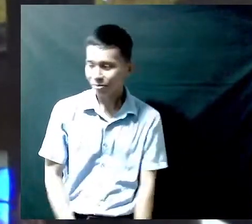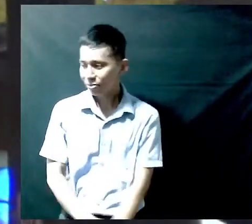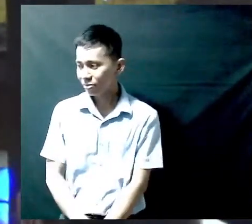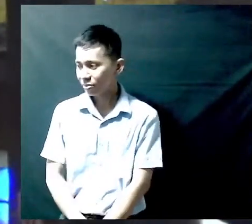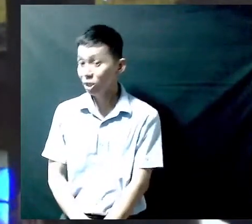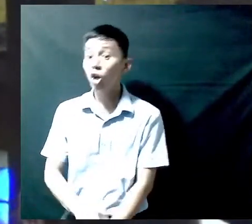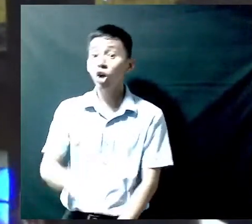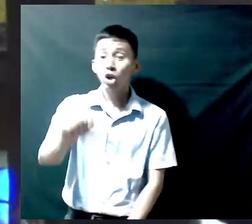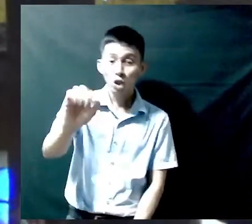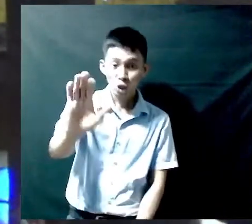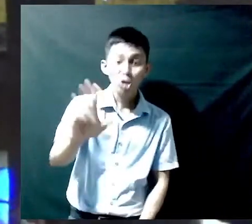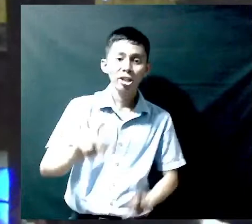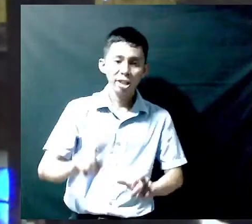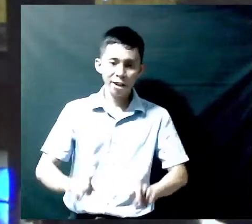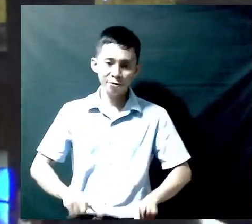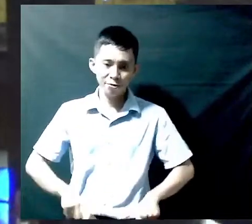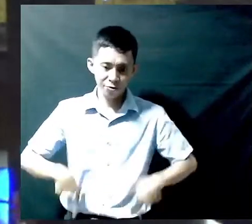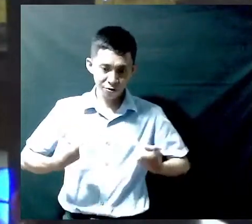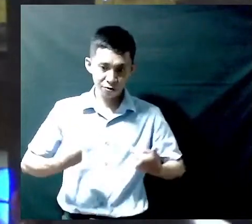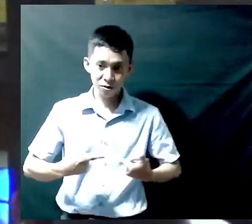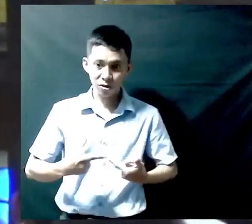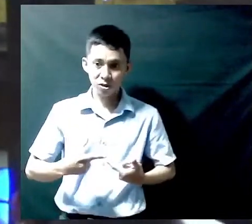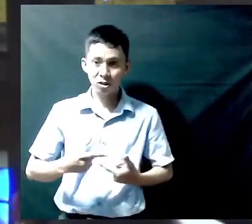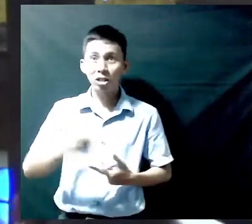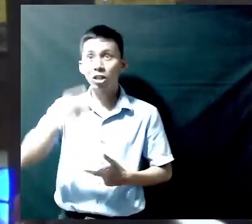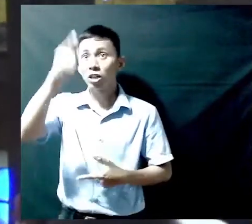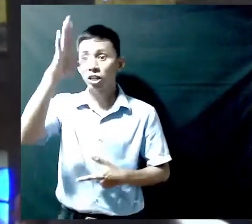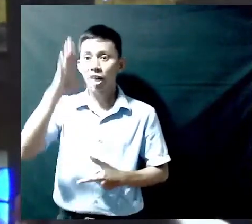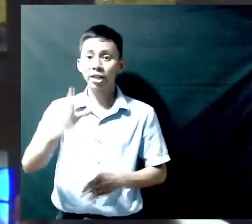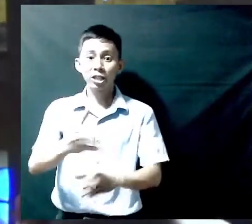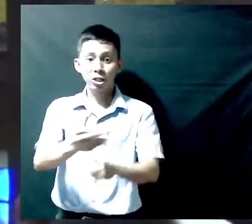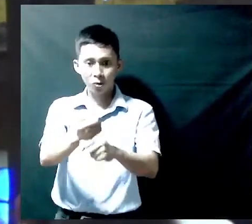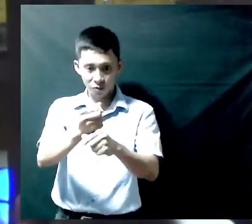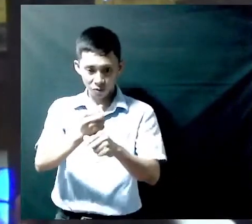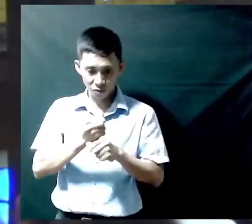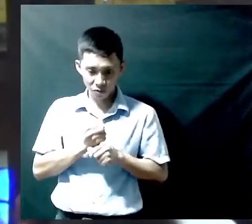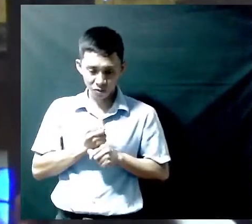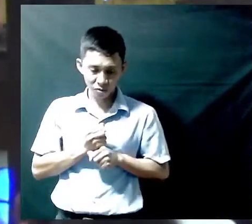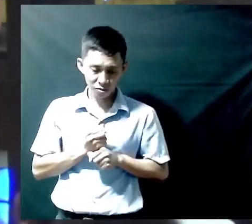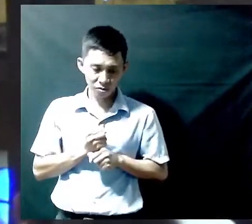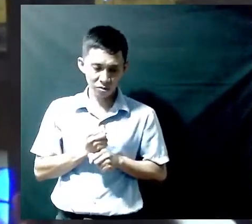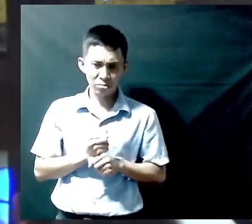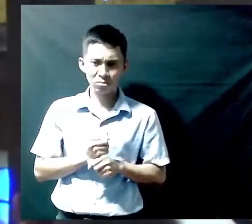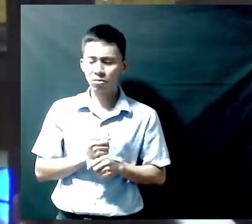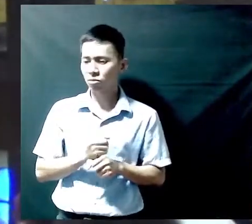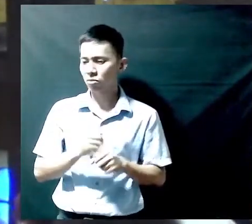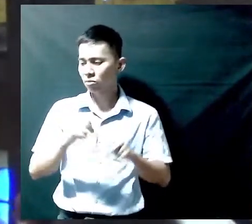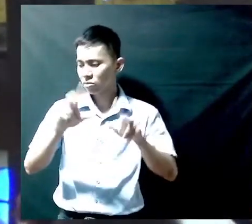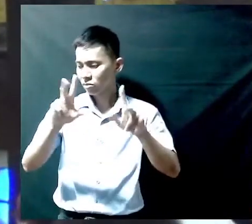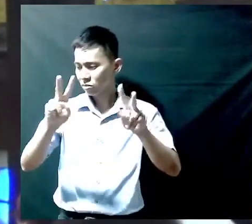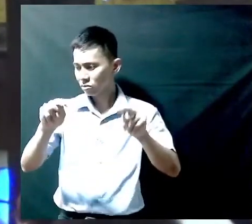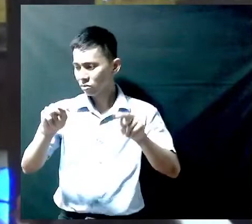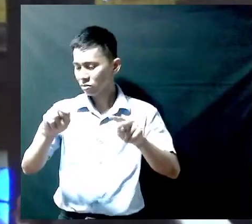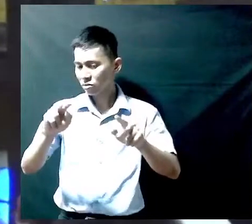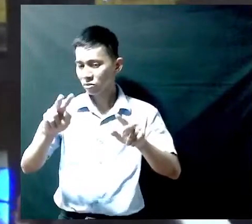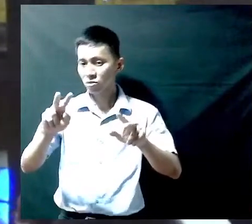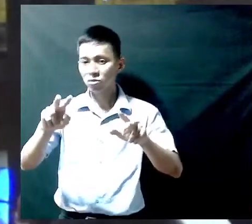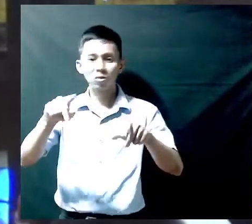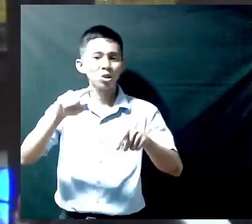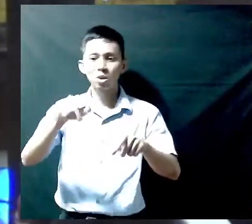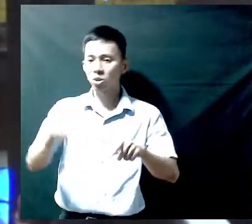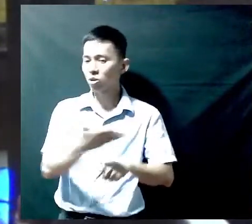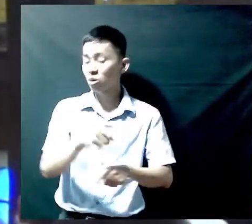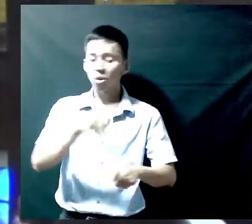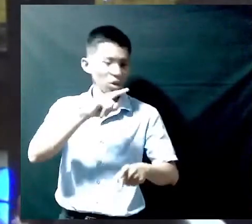Yung buhay na hawak ng Diyos, hindi mo pwedeng sukatin kung ano